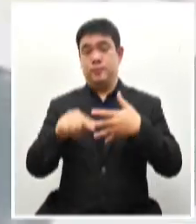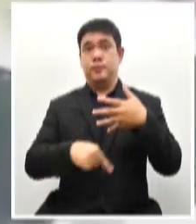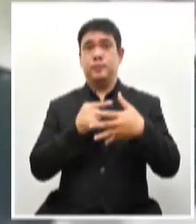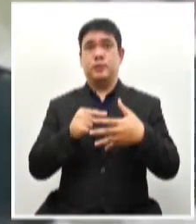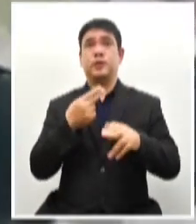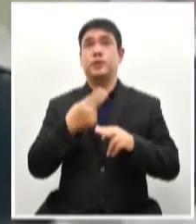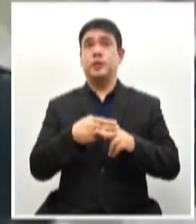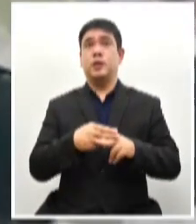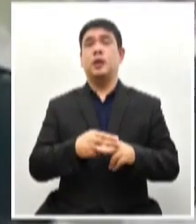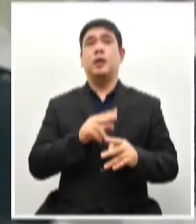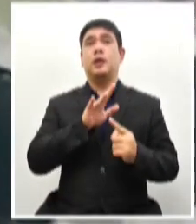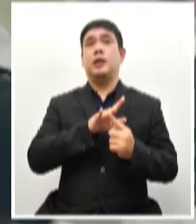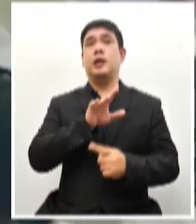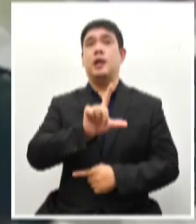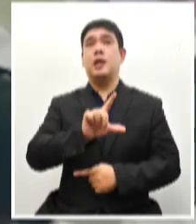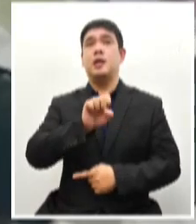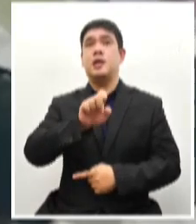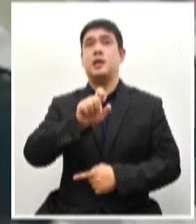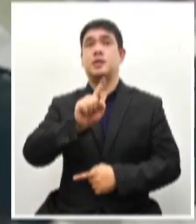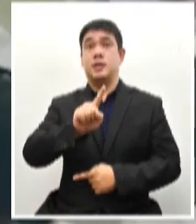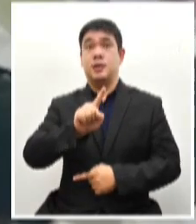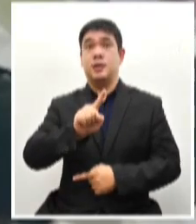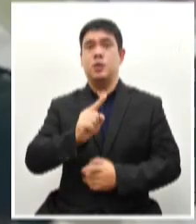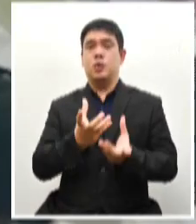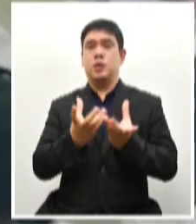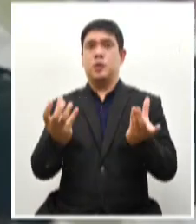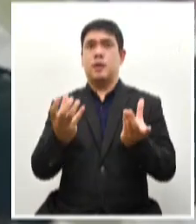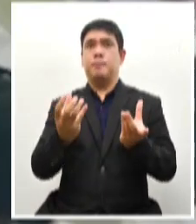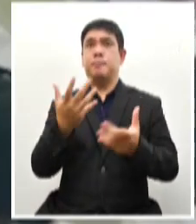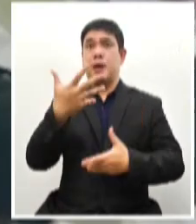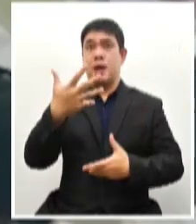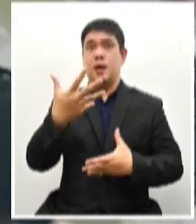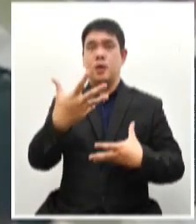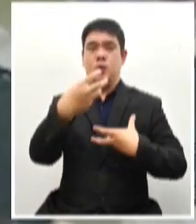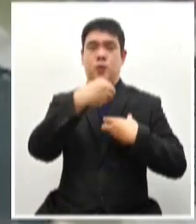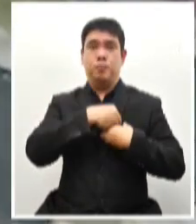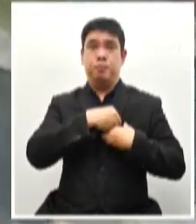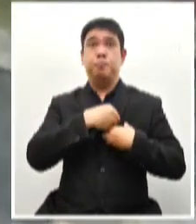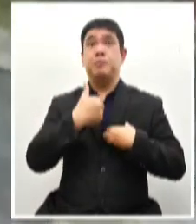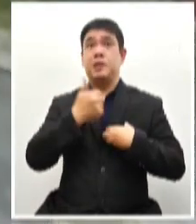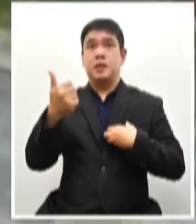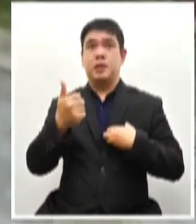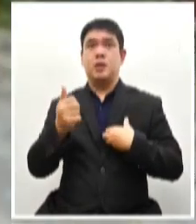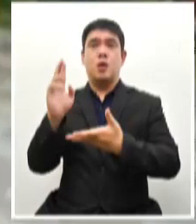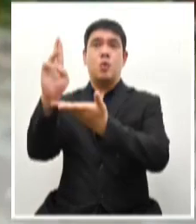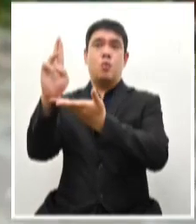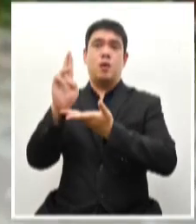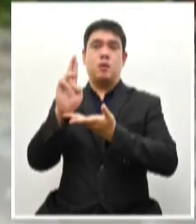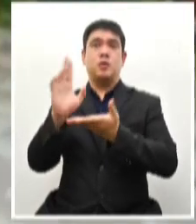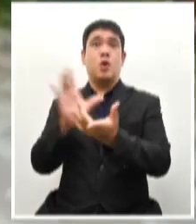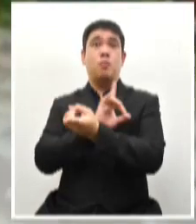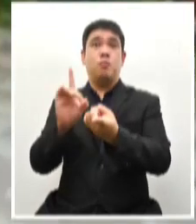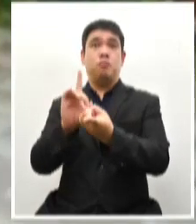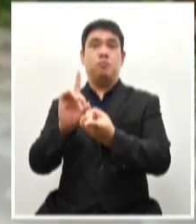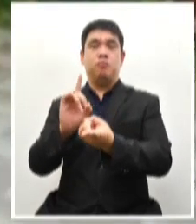มได้ใช้ชีวิตอยู่บนหลักธรรม5ประการนี้และหลักธรรมอื่นๆจนได้รับการยกย่องจากสังคมรอบ